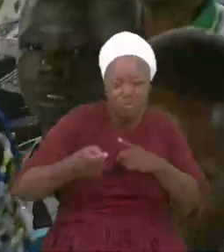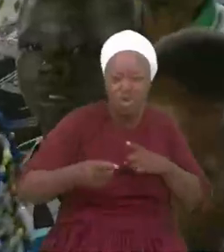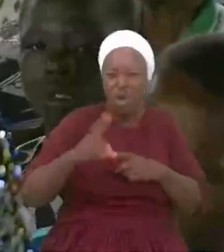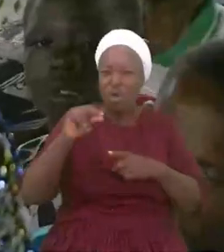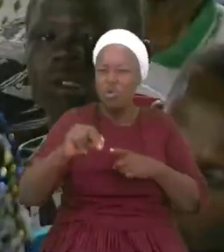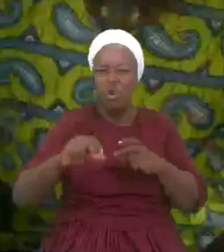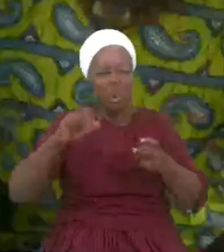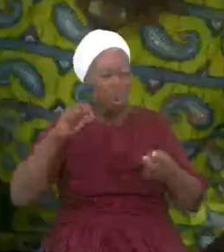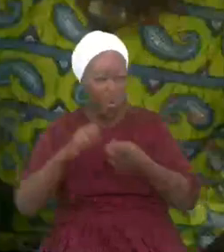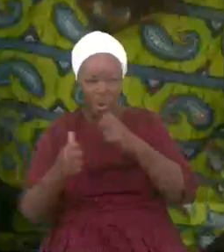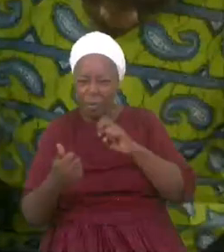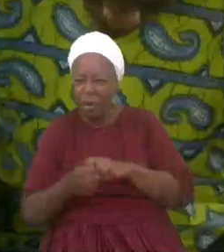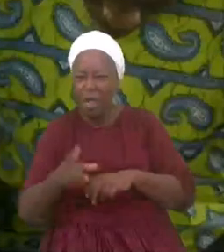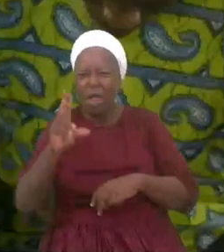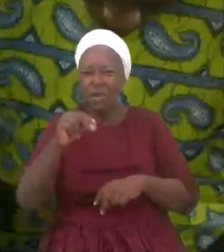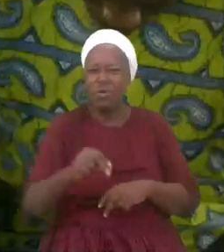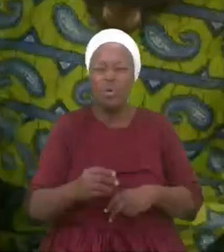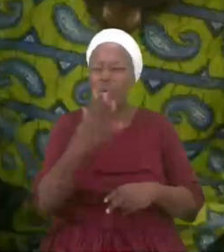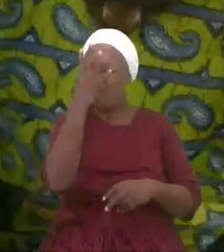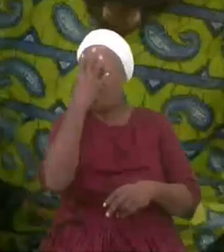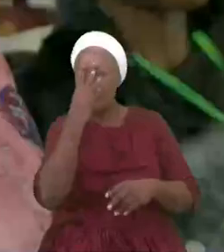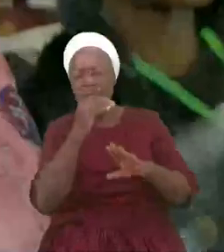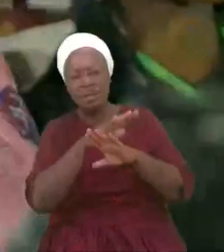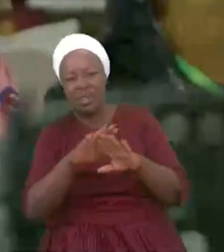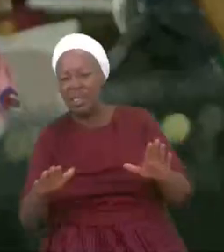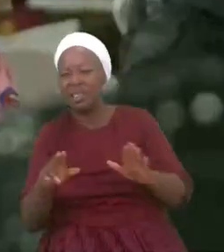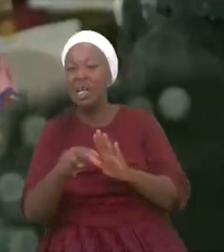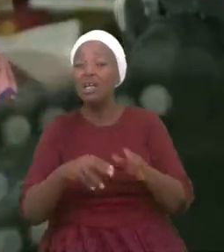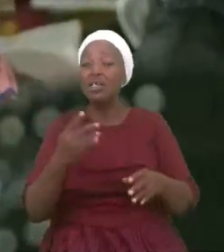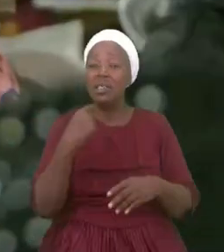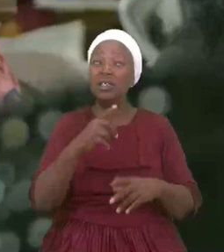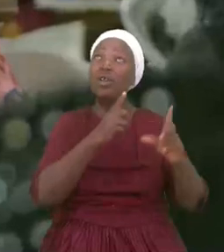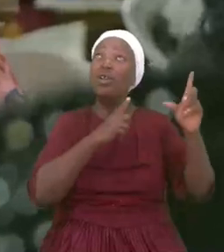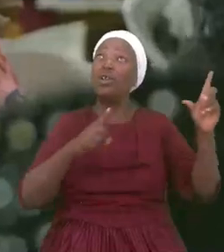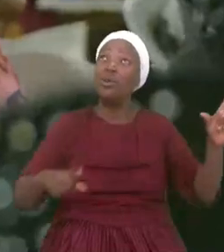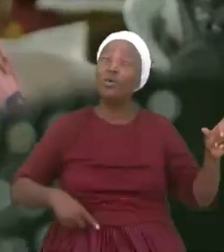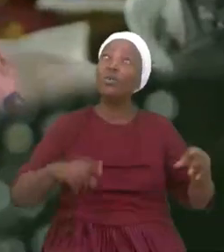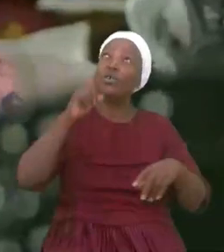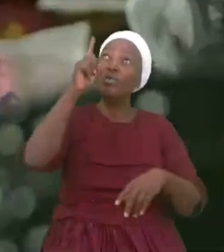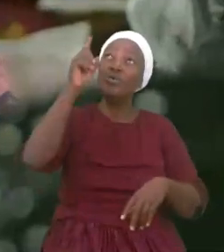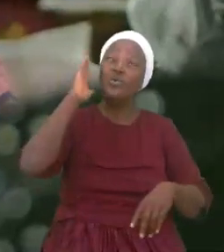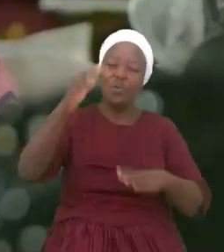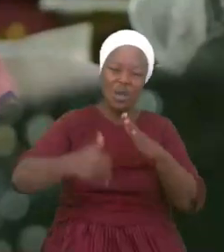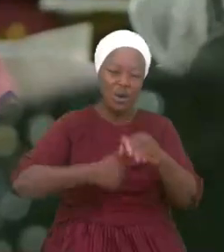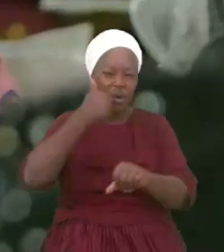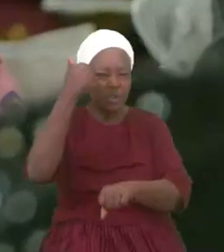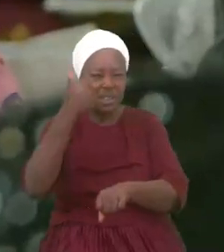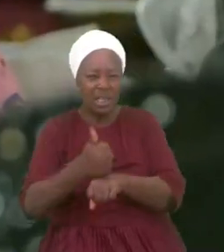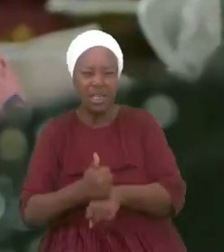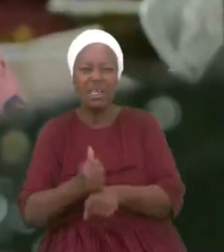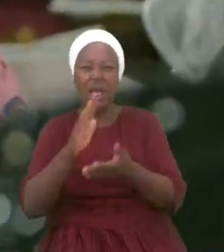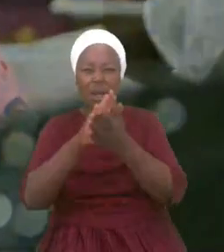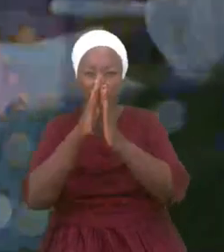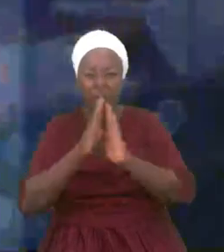douleur il n'y a pas de torture il n'y a pas de tourment il n'y a pas d'insomnie c'est dit